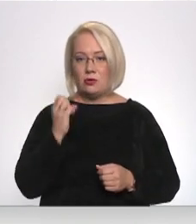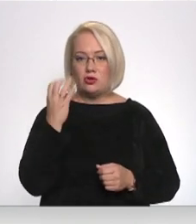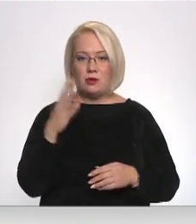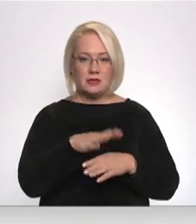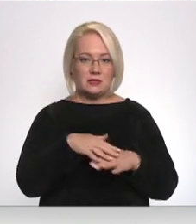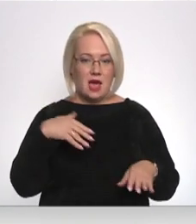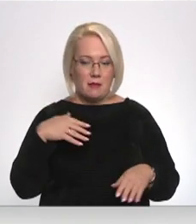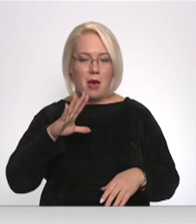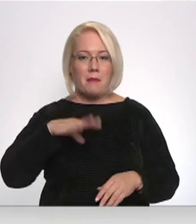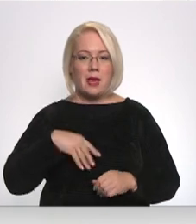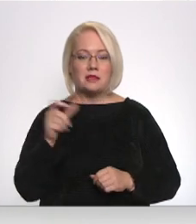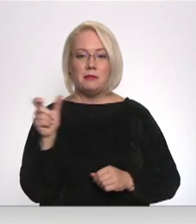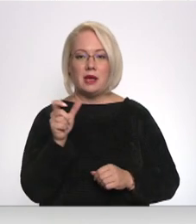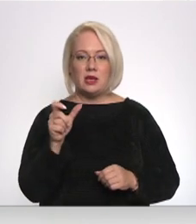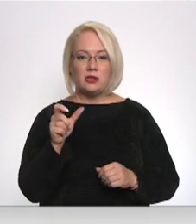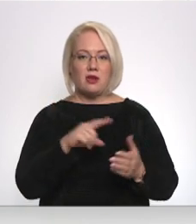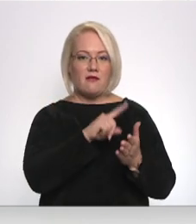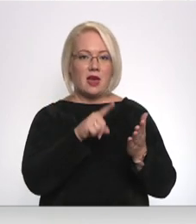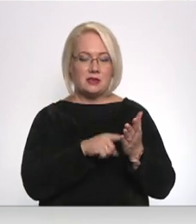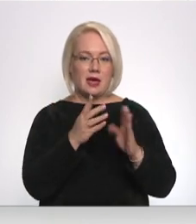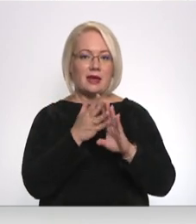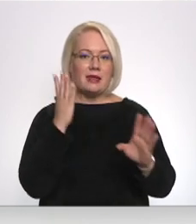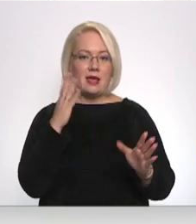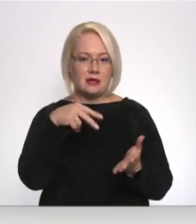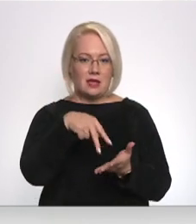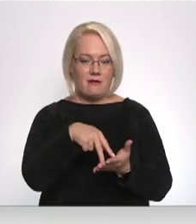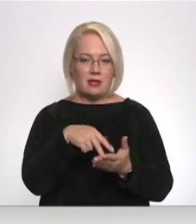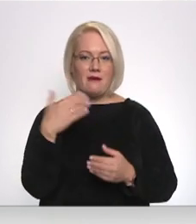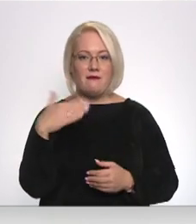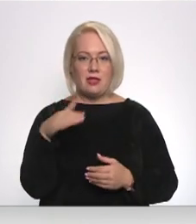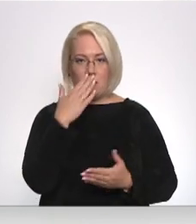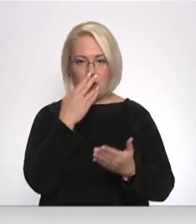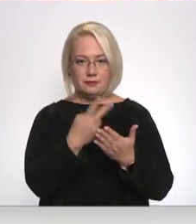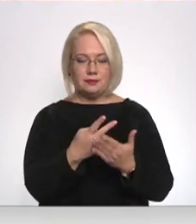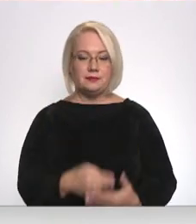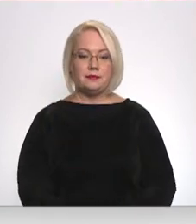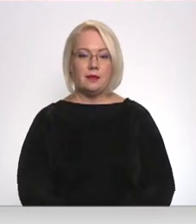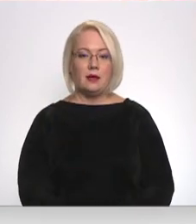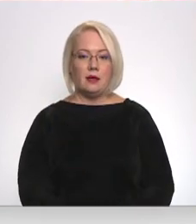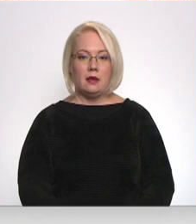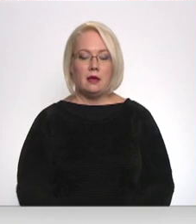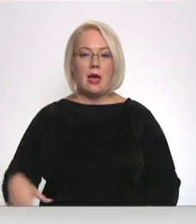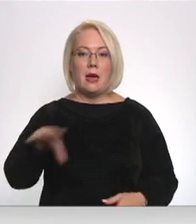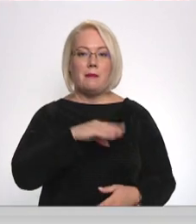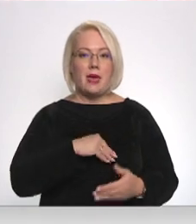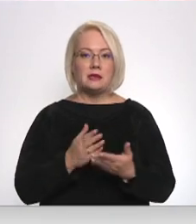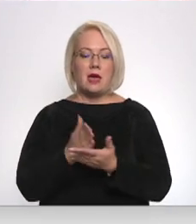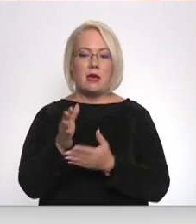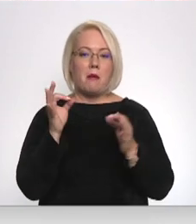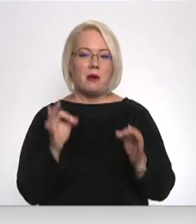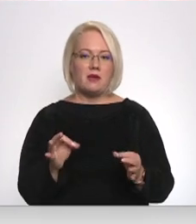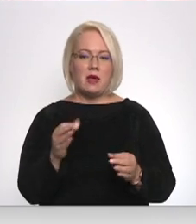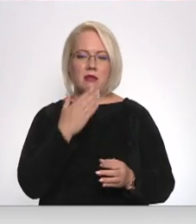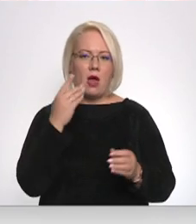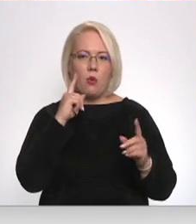to es pirms brīža vaicāju rindā stāvētājiem. Video lūdzu. Mēs ejam pareizajā virzienā. Nu, nav tik